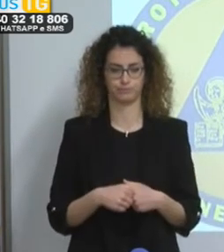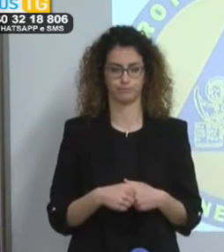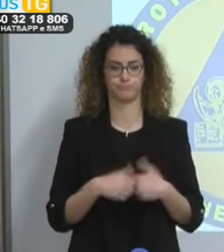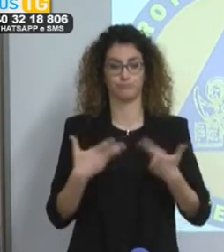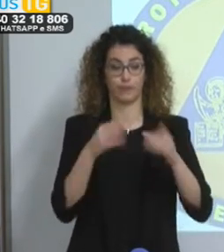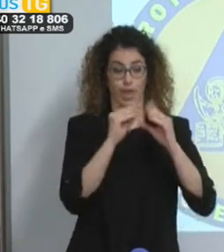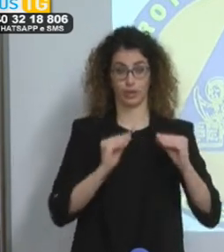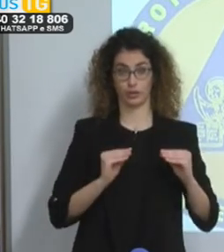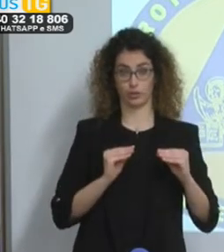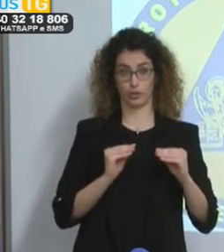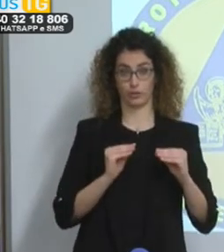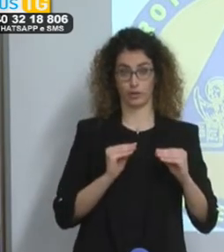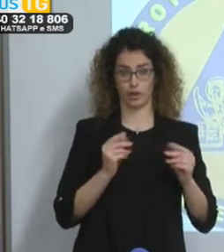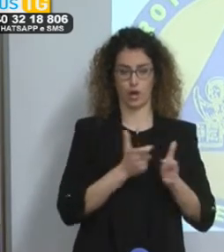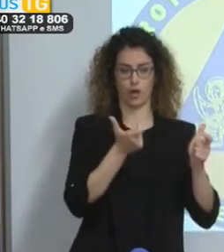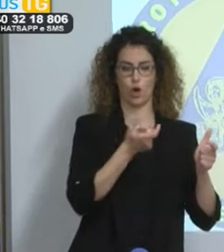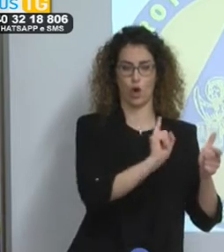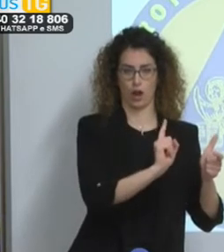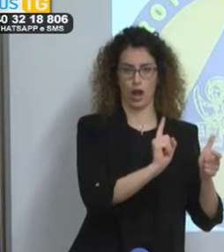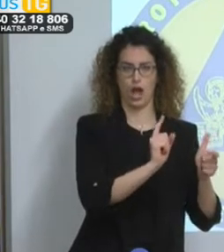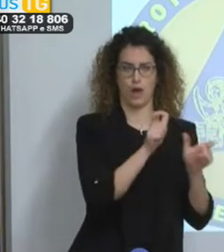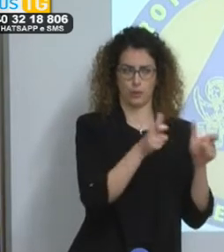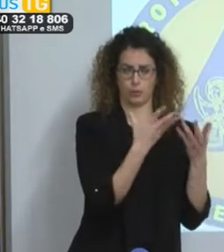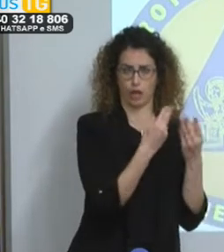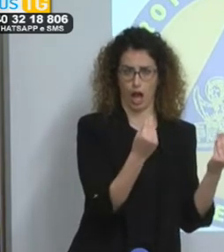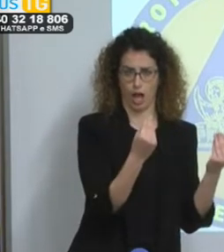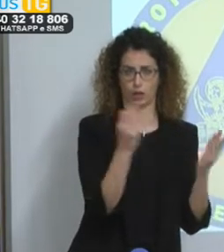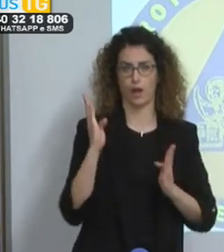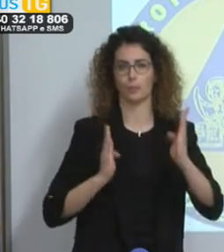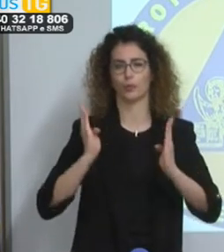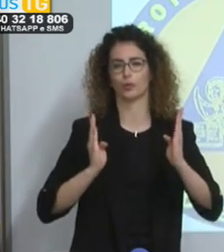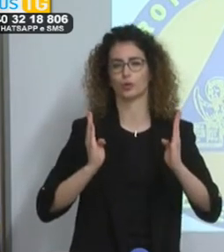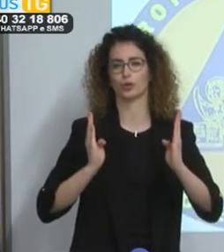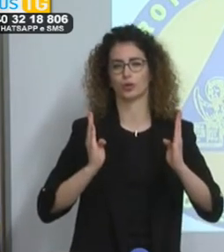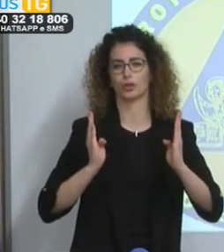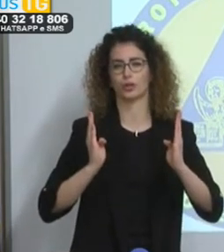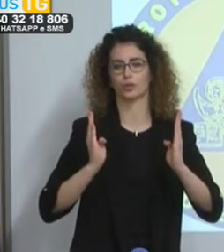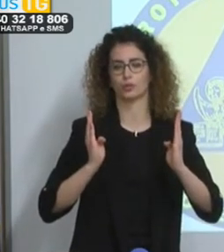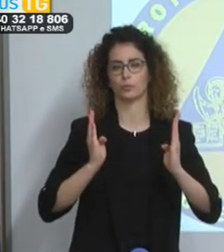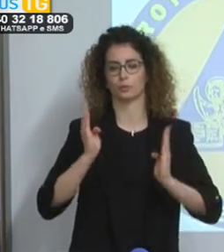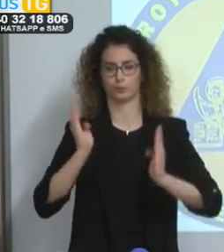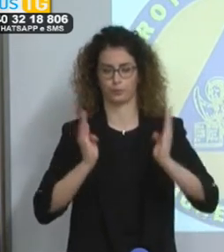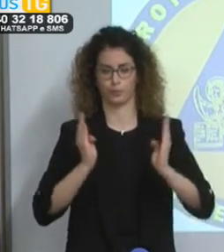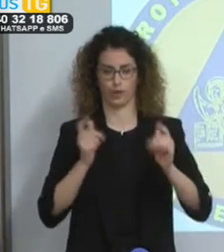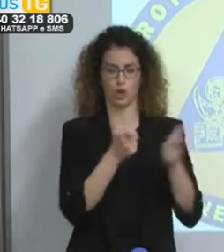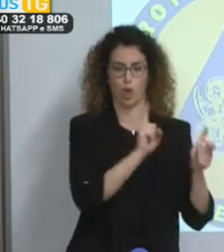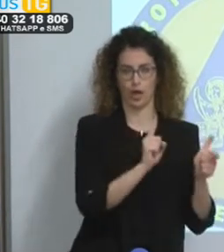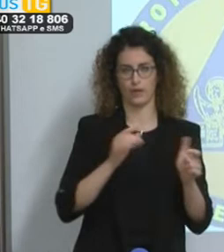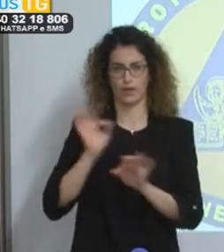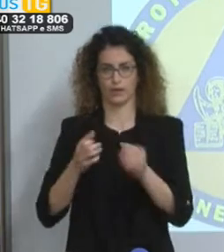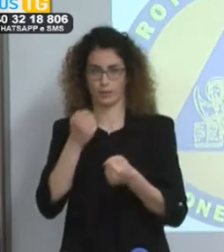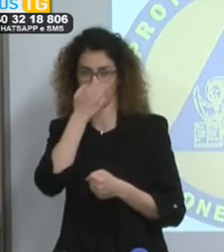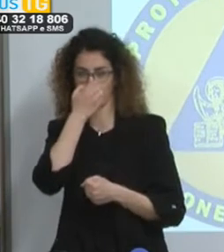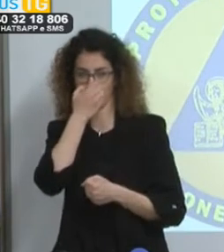Quindi a dicembre avevamo più area non critica in proporzione, la proporzione area non critica a terapia intensiva era